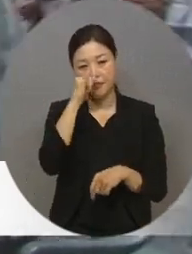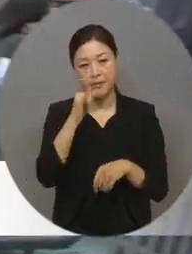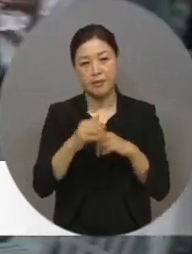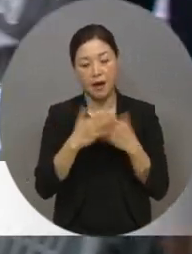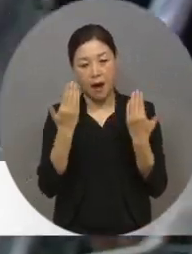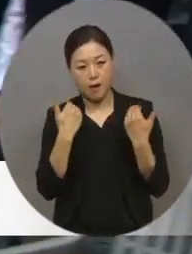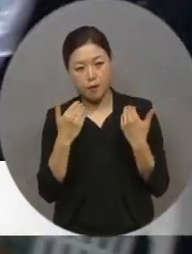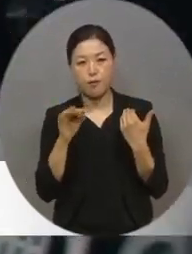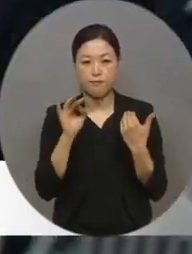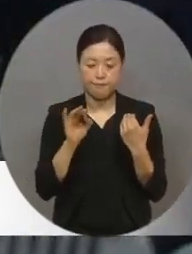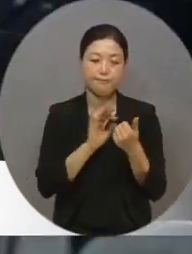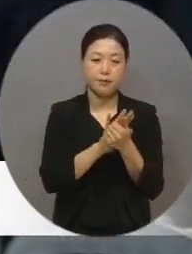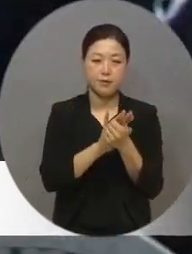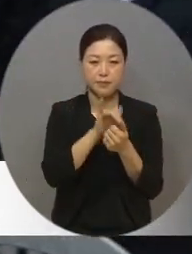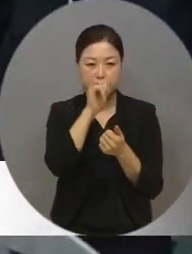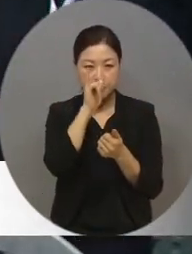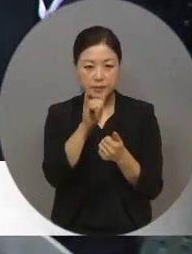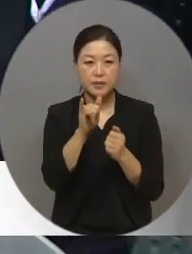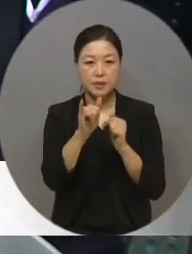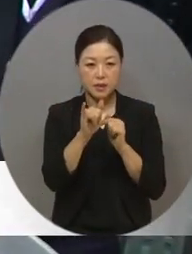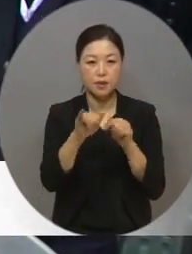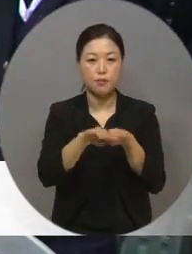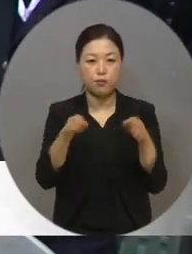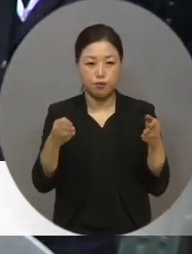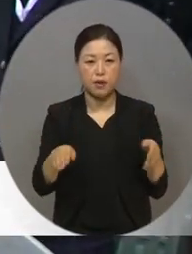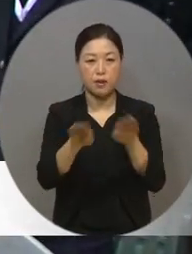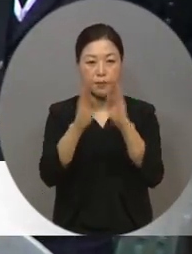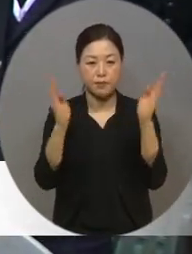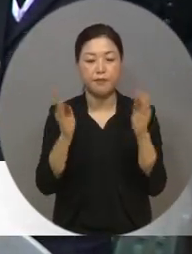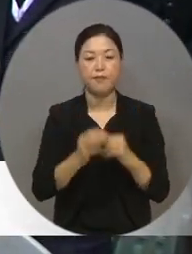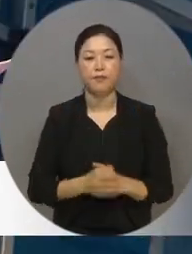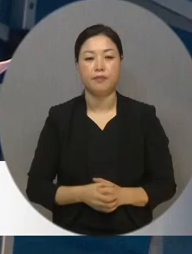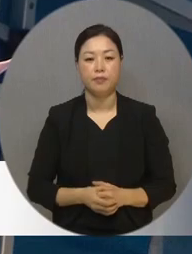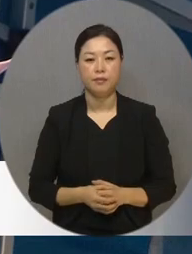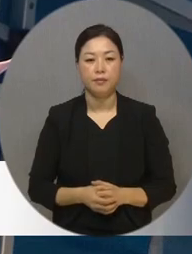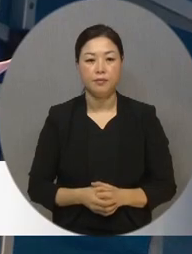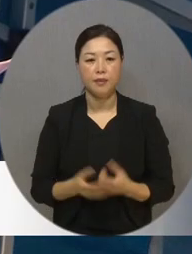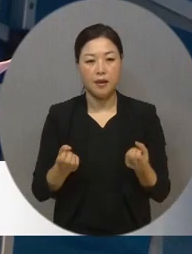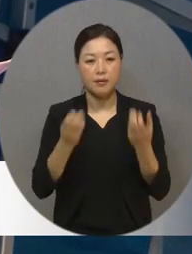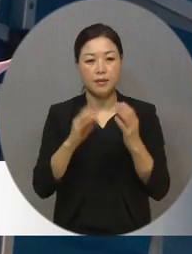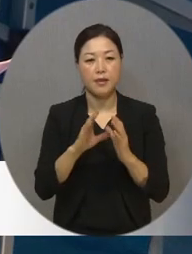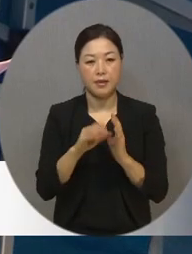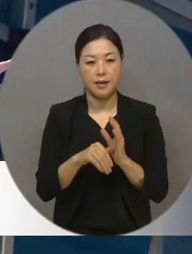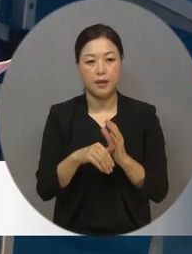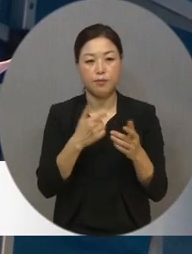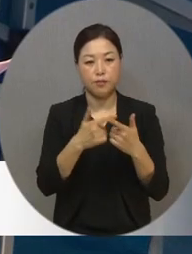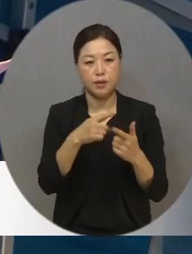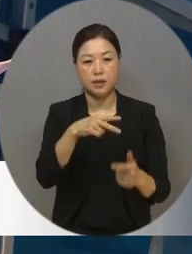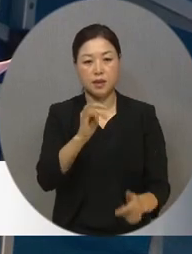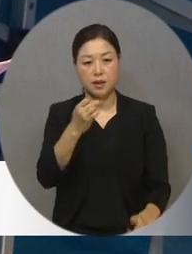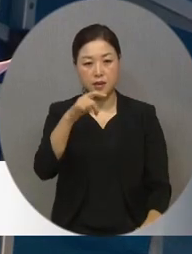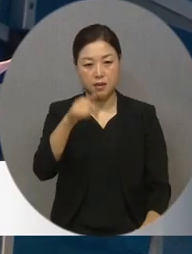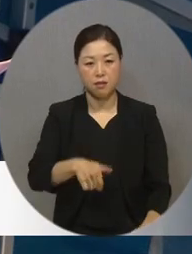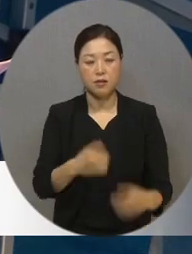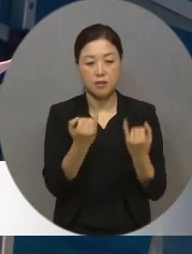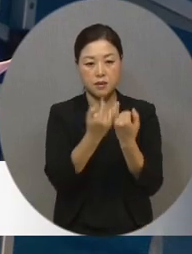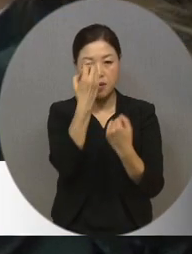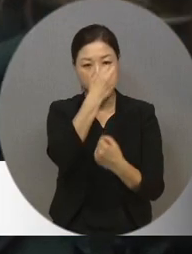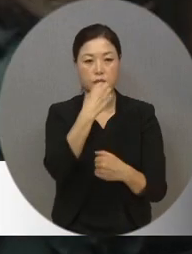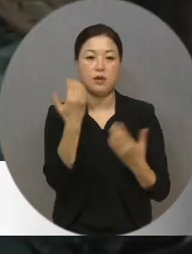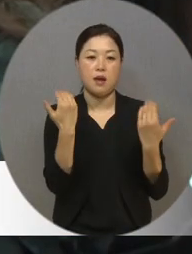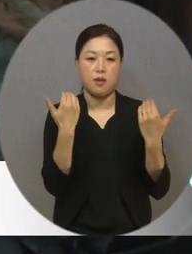1일 부산 선광사 특설 무대에서 열렸습니다. 본 행사에서는 부산 대덕여자고등학교